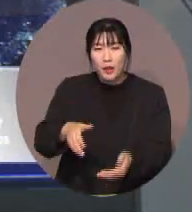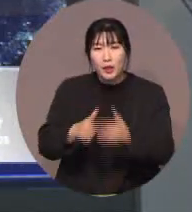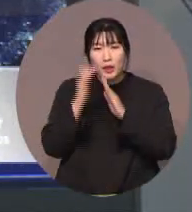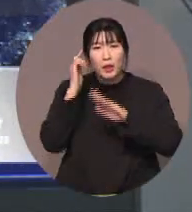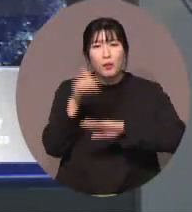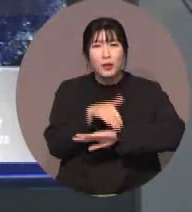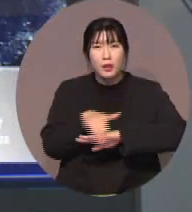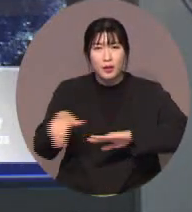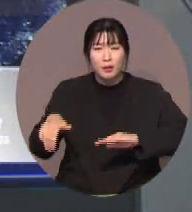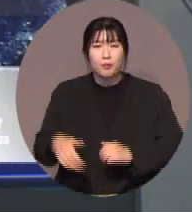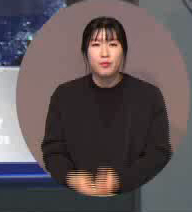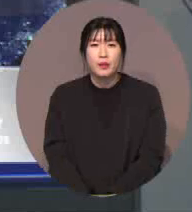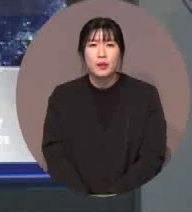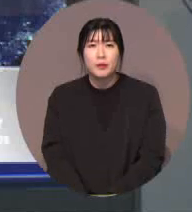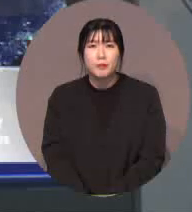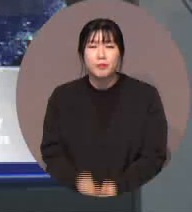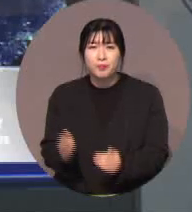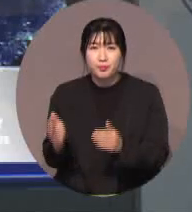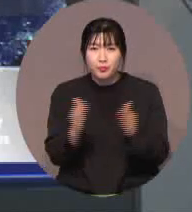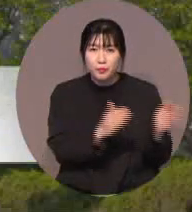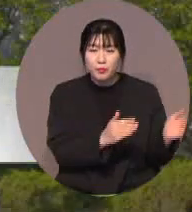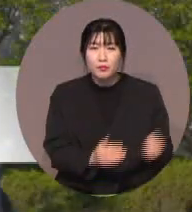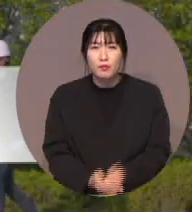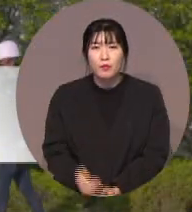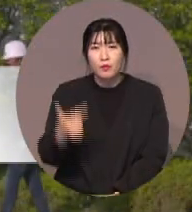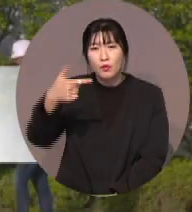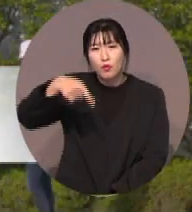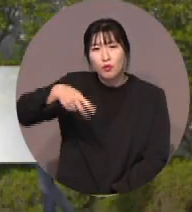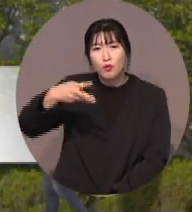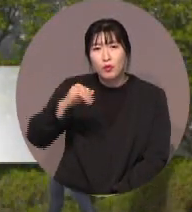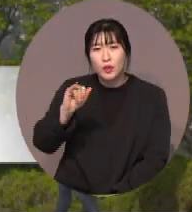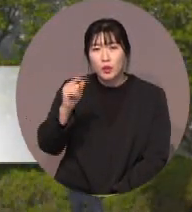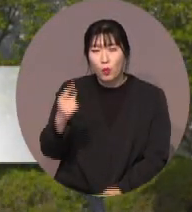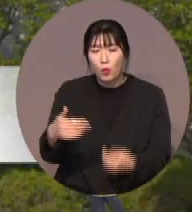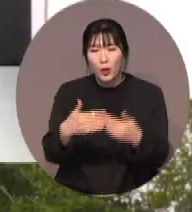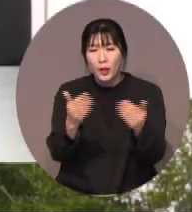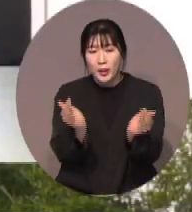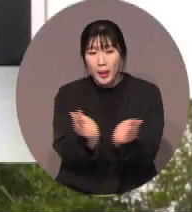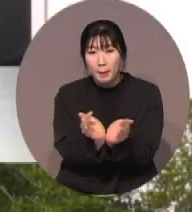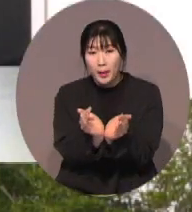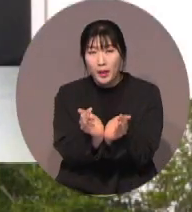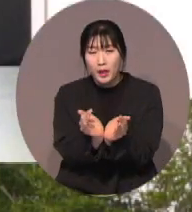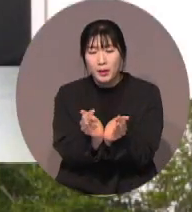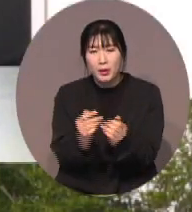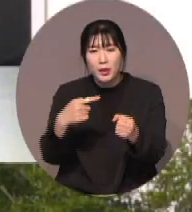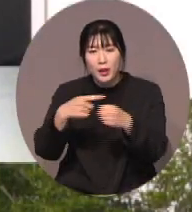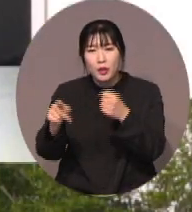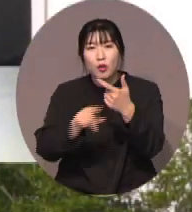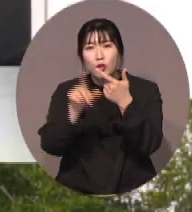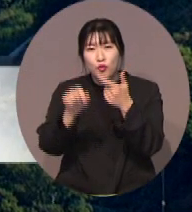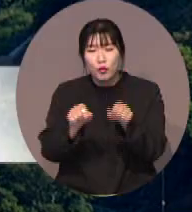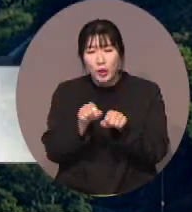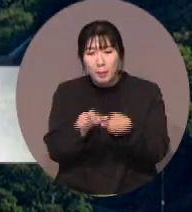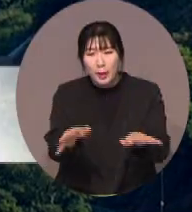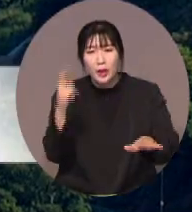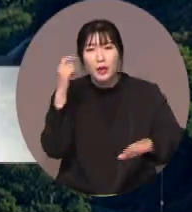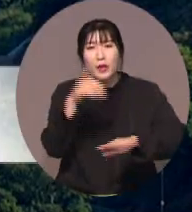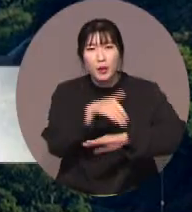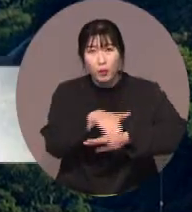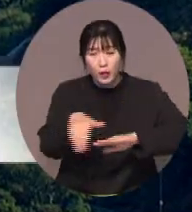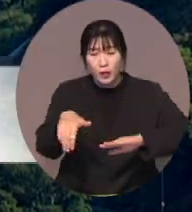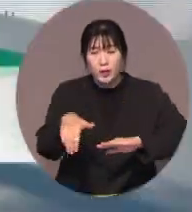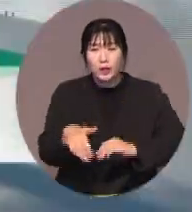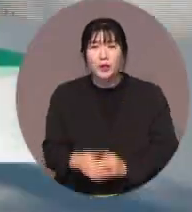개편이라고 설명했습니다 한편 이번 개편에 따라 누리호 개발 인물을 마무리한 한국형 발사체 사업본부는